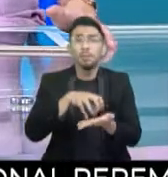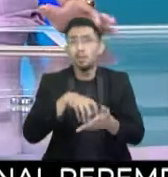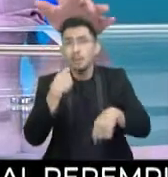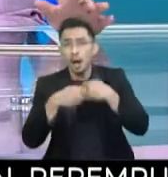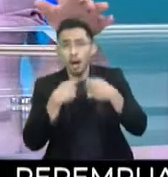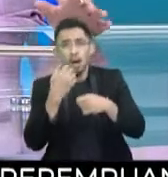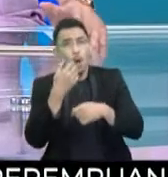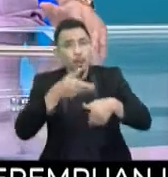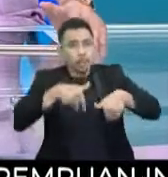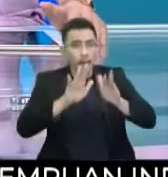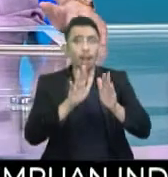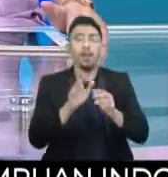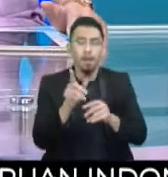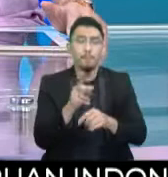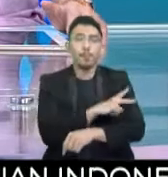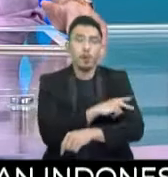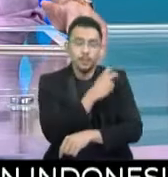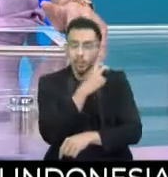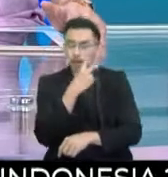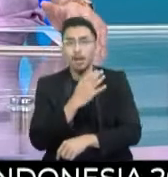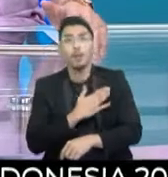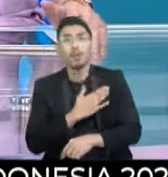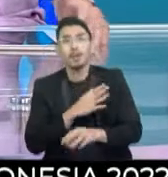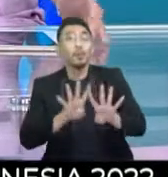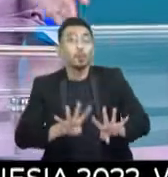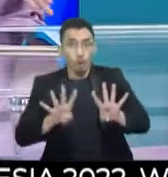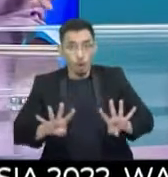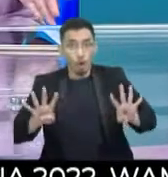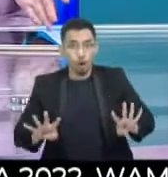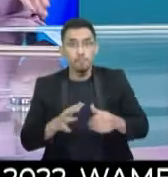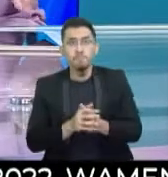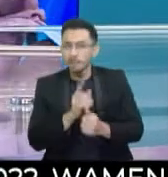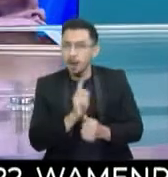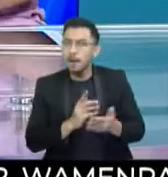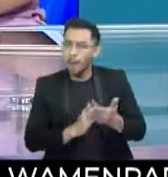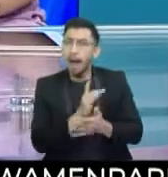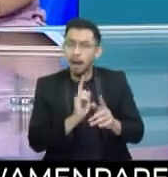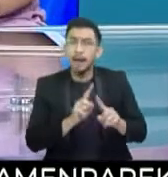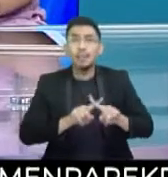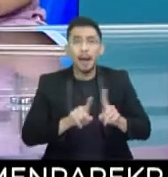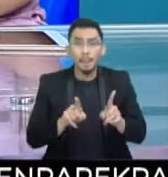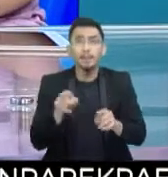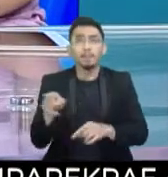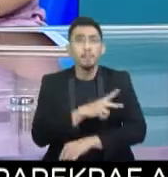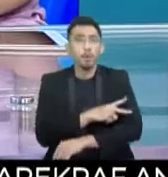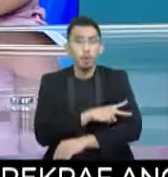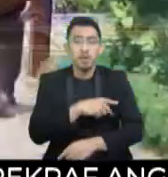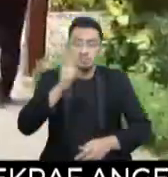dirazia Satgas COVID-19 Kabupaten Bogor. Meski ditemukan pelanggaran, petugas belum memberikan sanksi denda pada pengelola.